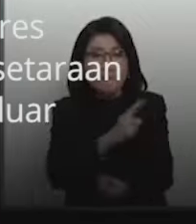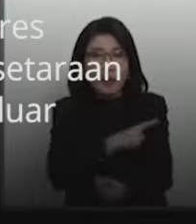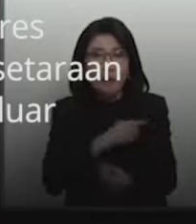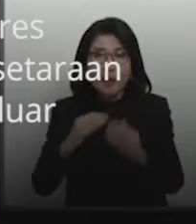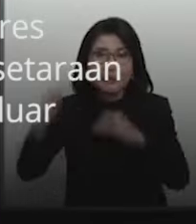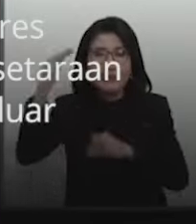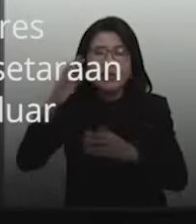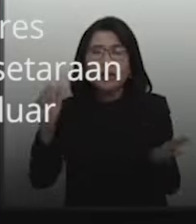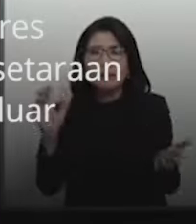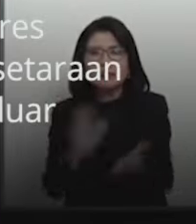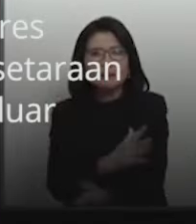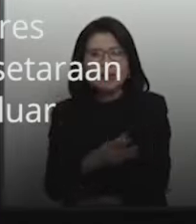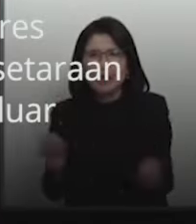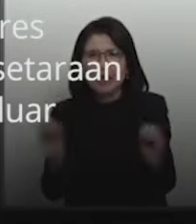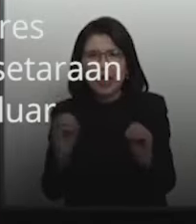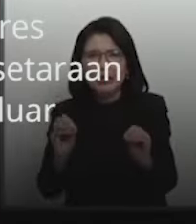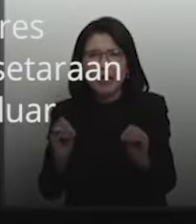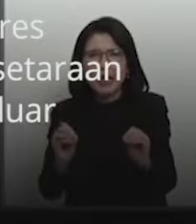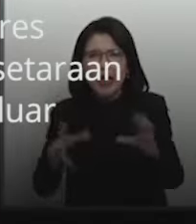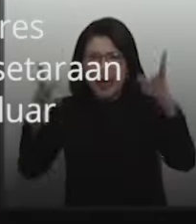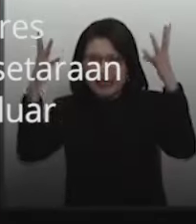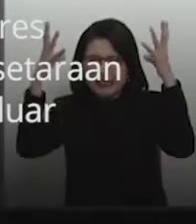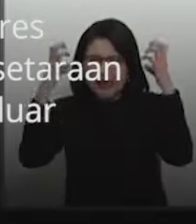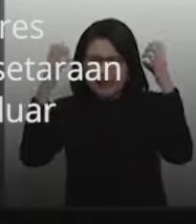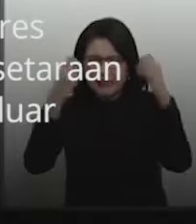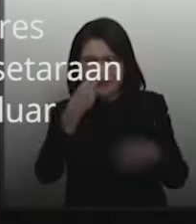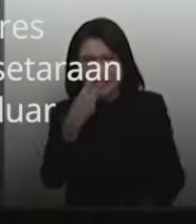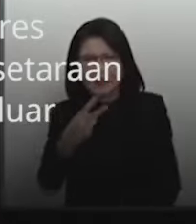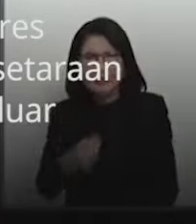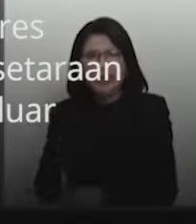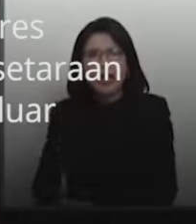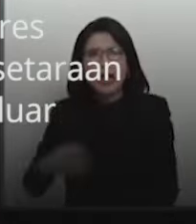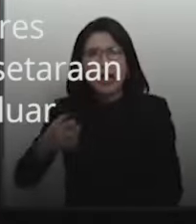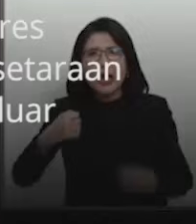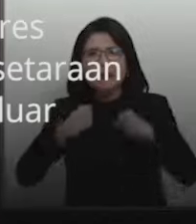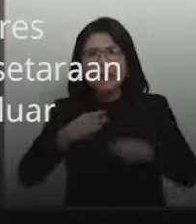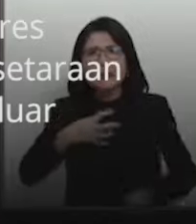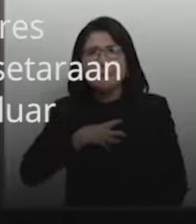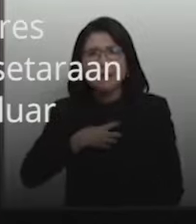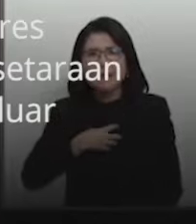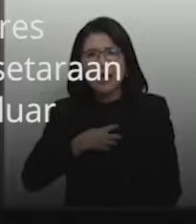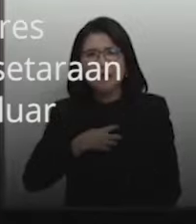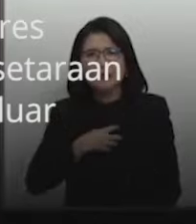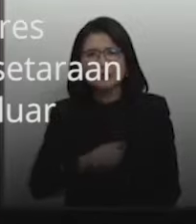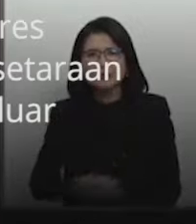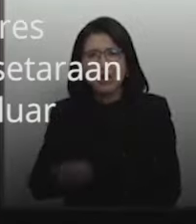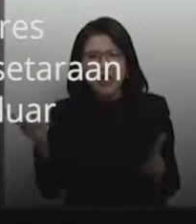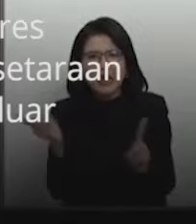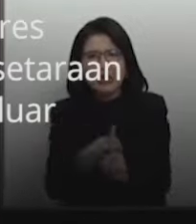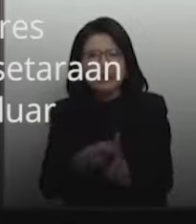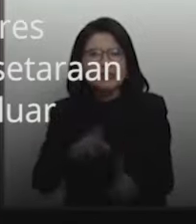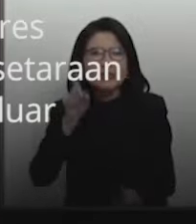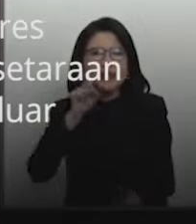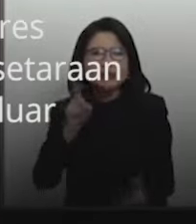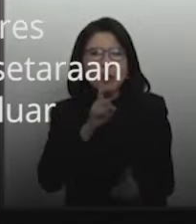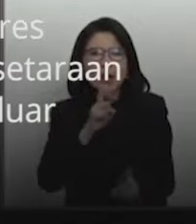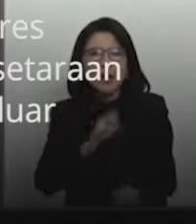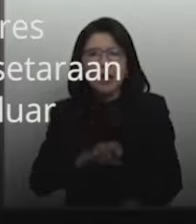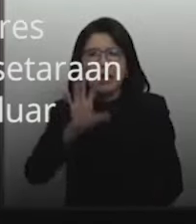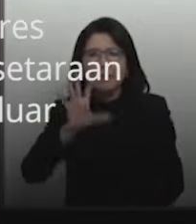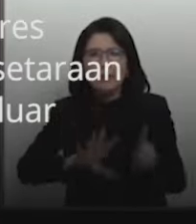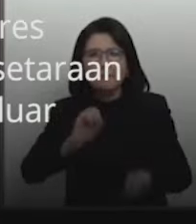tidak ada sangat frustrasi melihatnya kesehatan mental kekerasan seksual lebih 15 juta orang jadi di korban ini